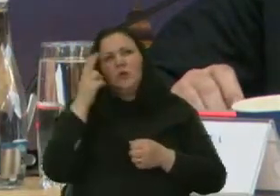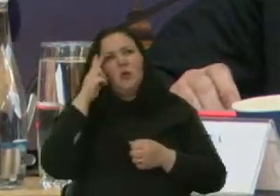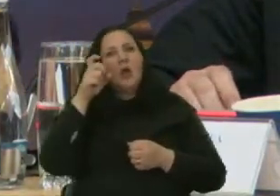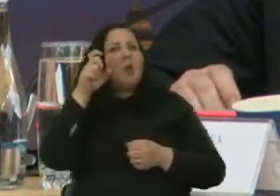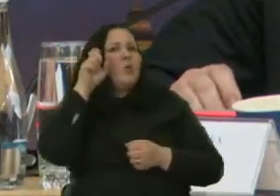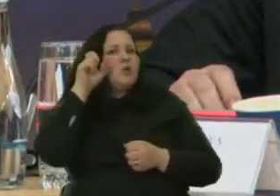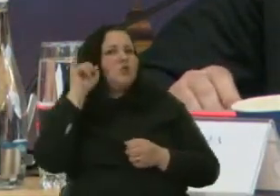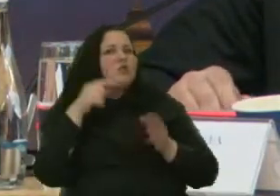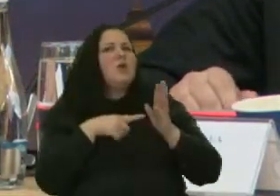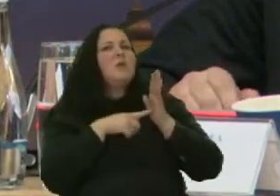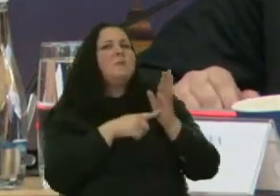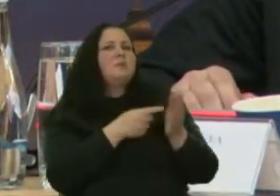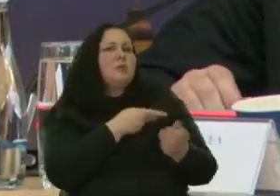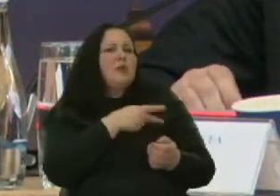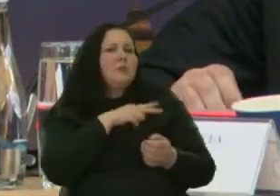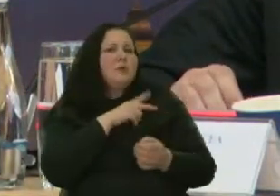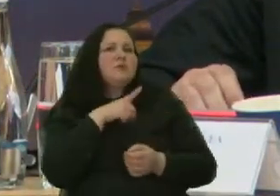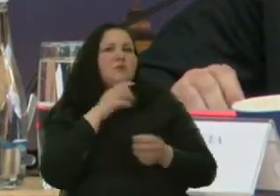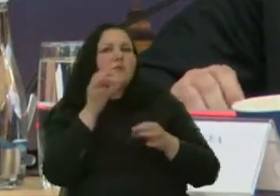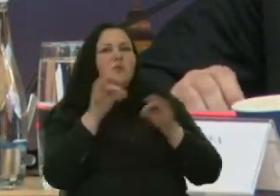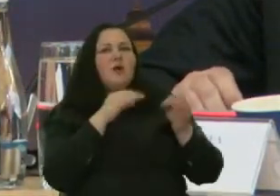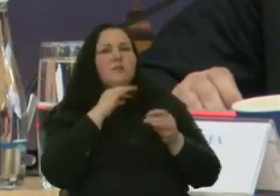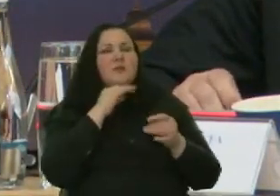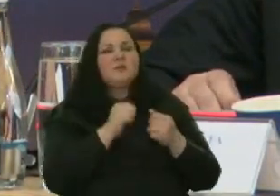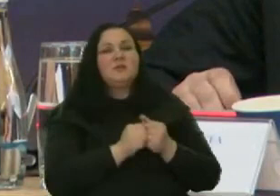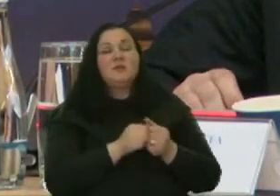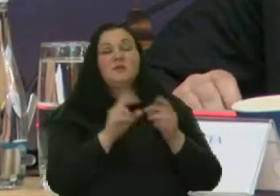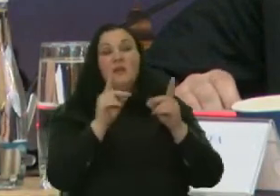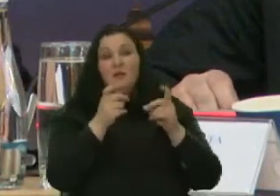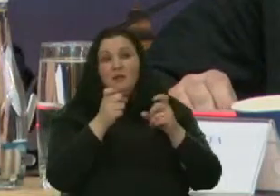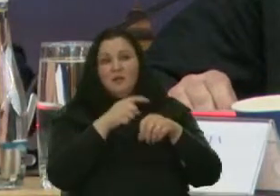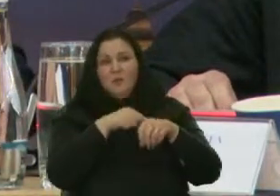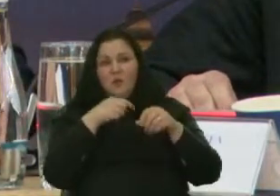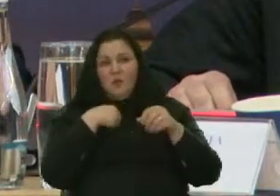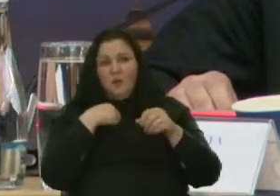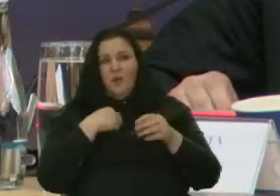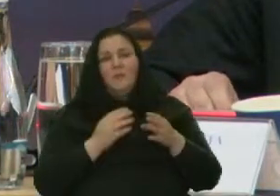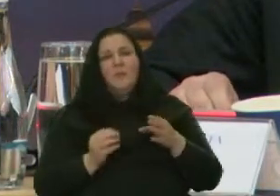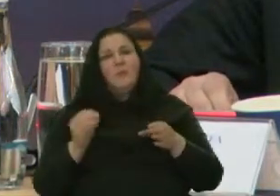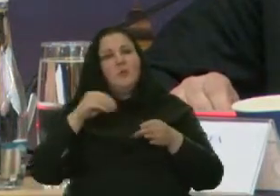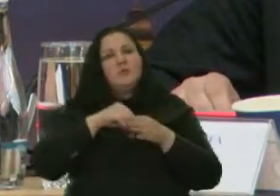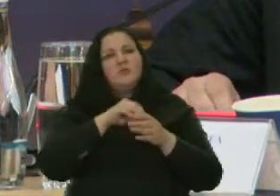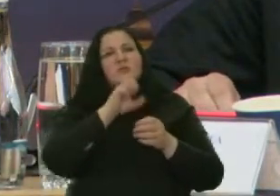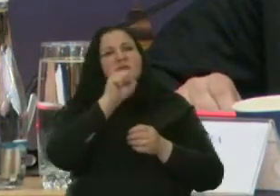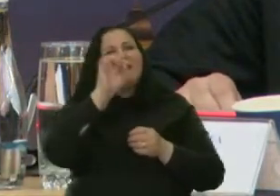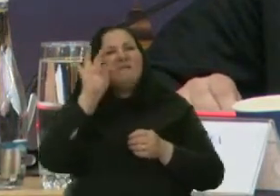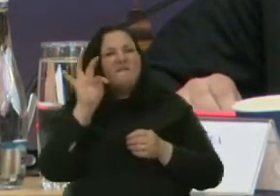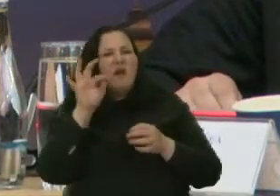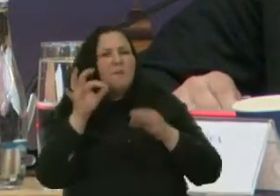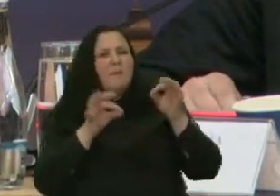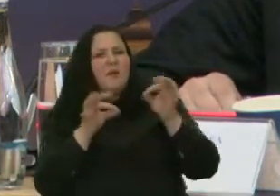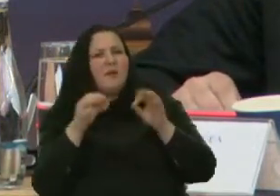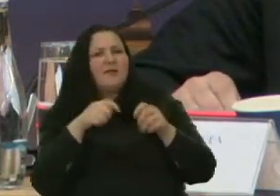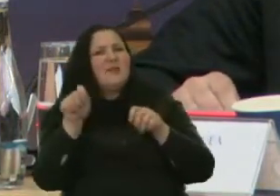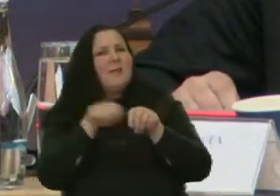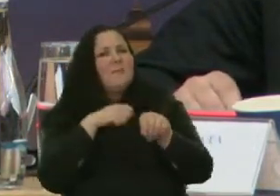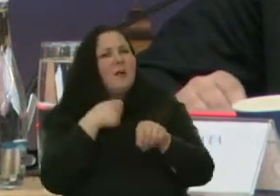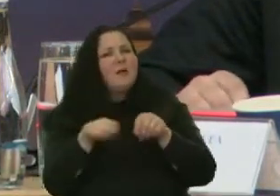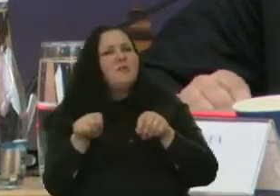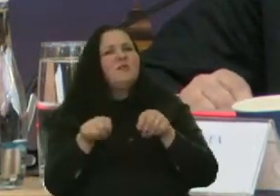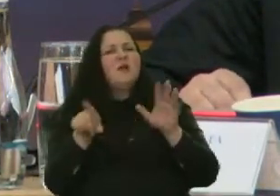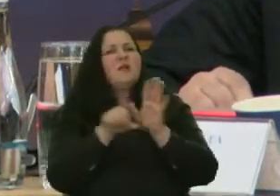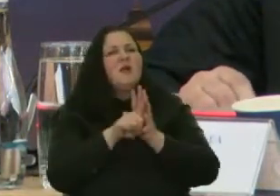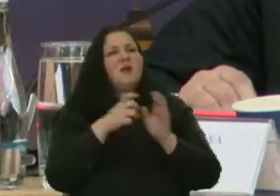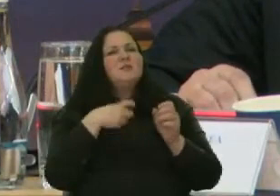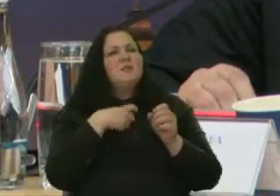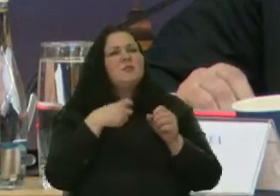încredere că cei care reprezintă măcar știu procedurile asa Administrative adică în momentul când am adoptat SF ul se face rectificare de buget că de aia s a modificat legea să poți face rectificare ori